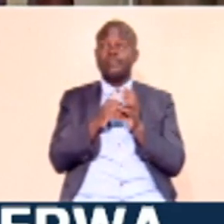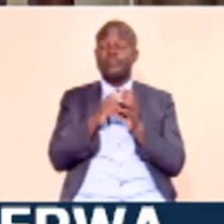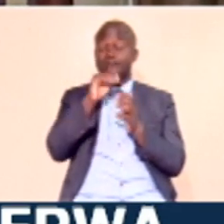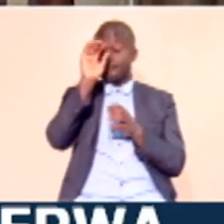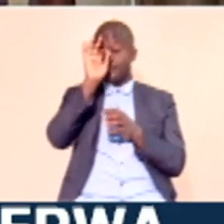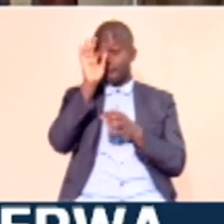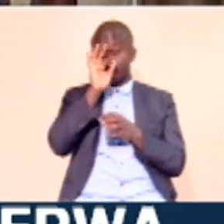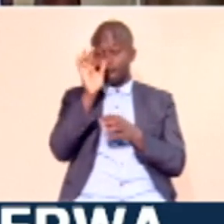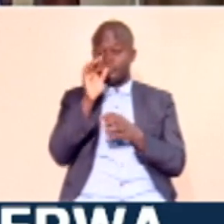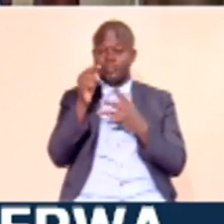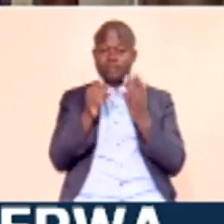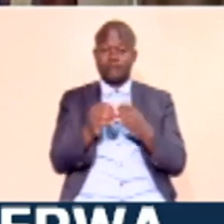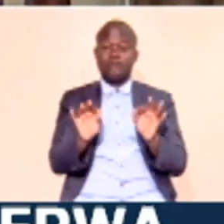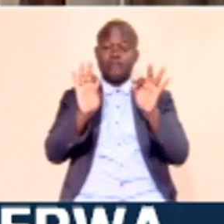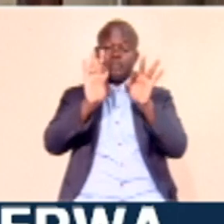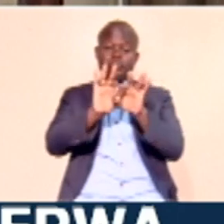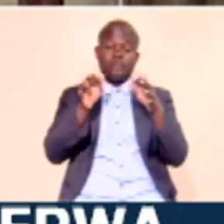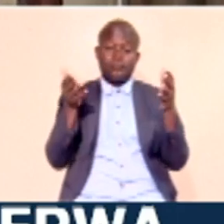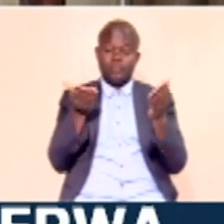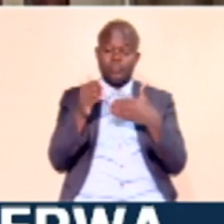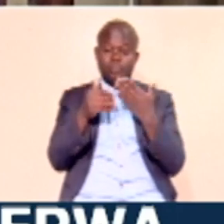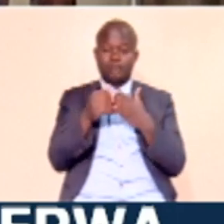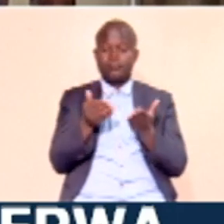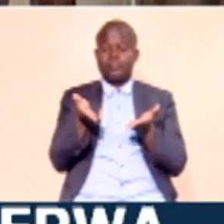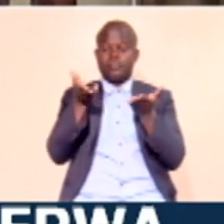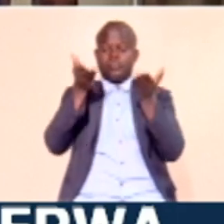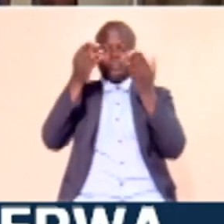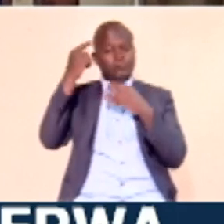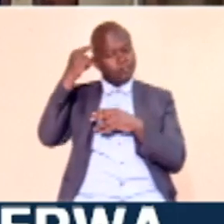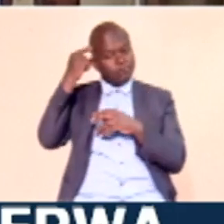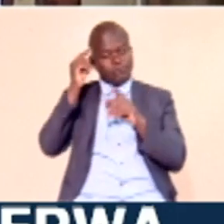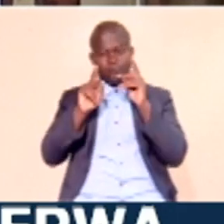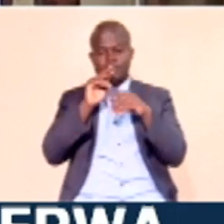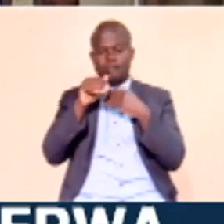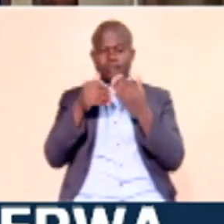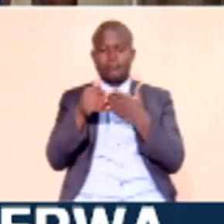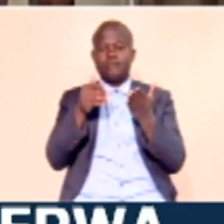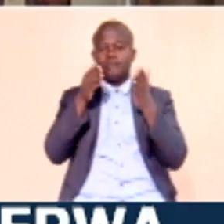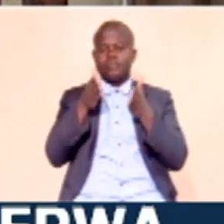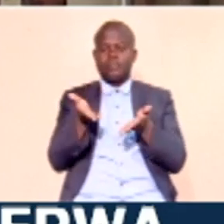igitangaje cyabe n'ino miyoborere ni uko izamura n'imyumvire y'umuturage. Umuturage